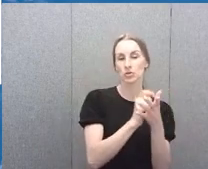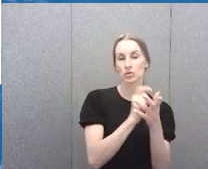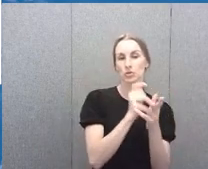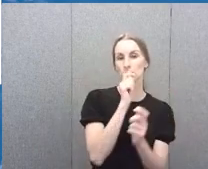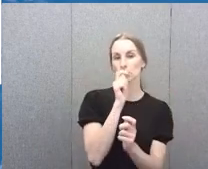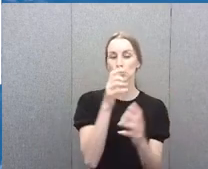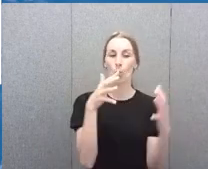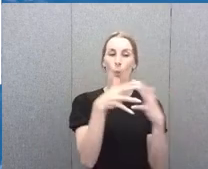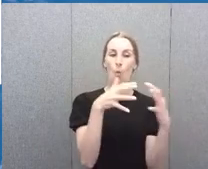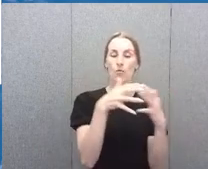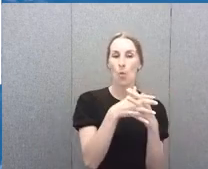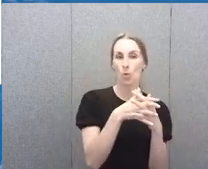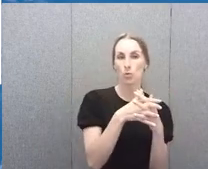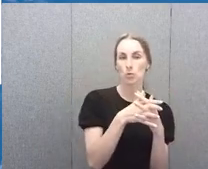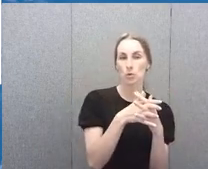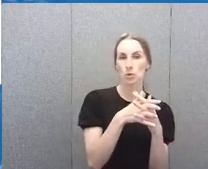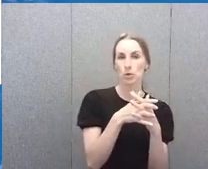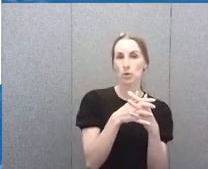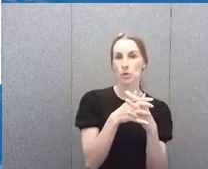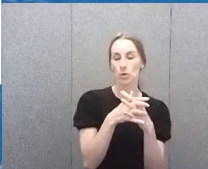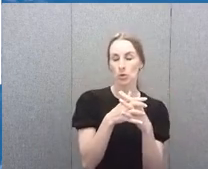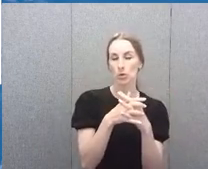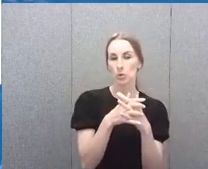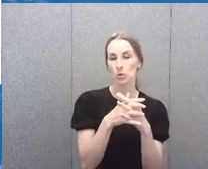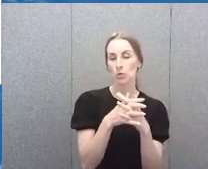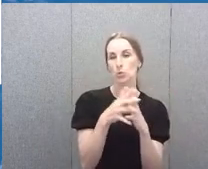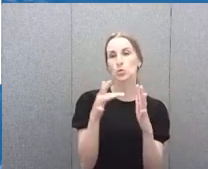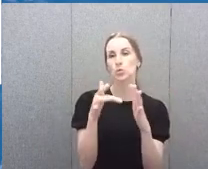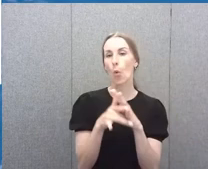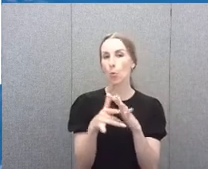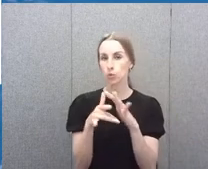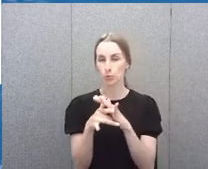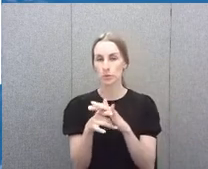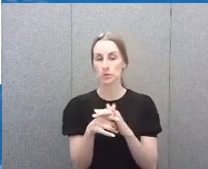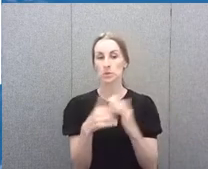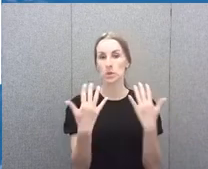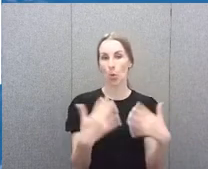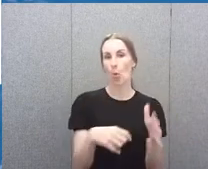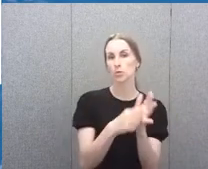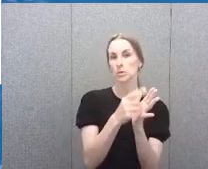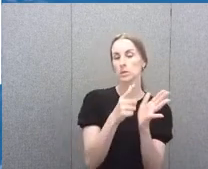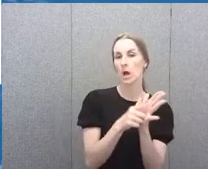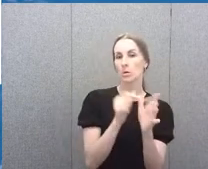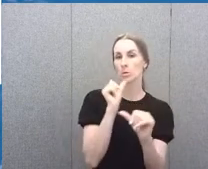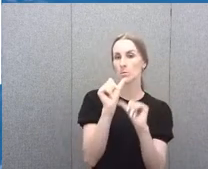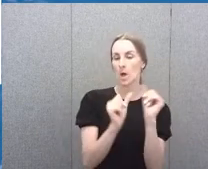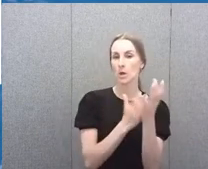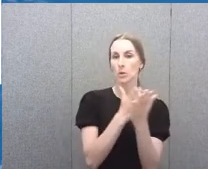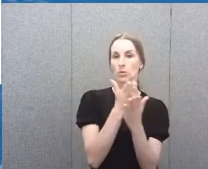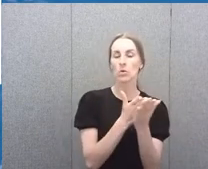очень сложная. У нас сейчас уже опыт работы 17 лет. И что означает эта борьба с коррупцией?